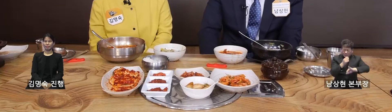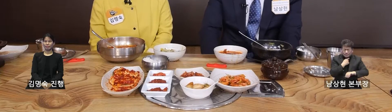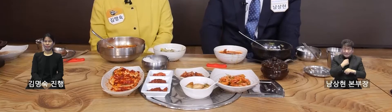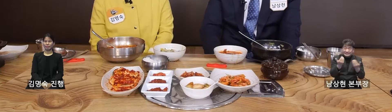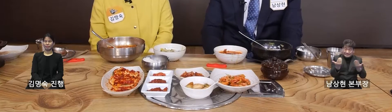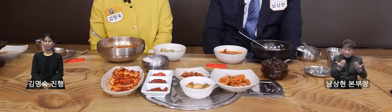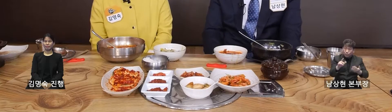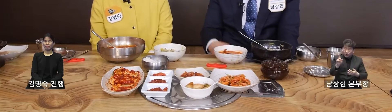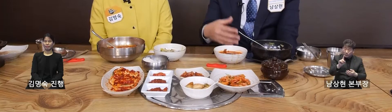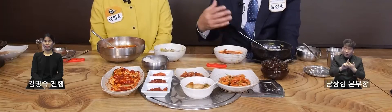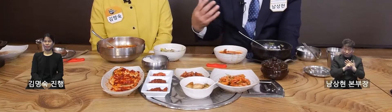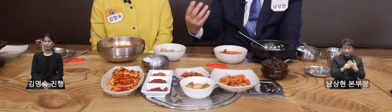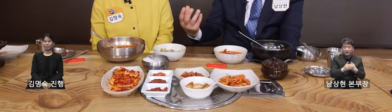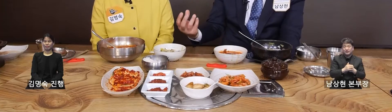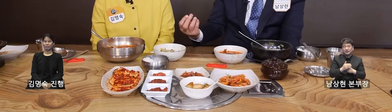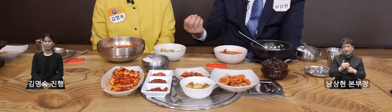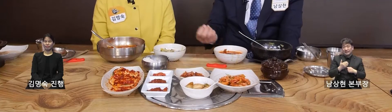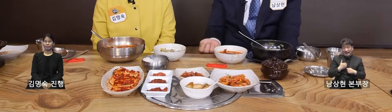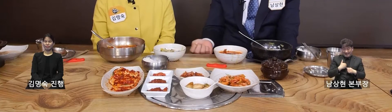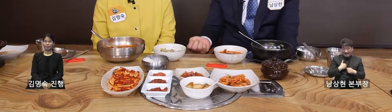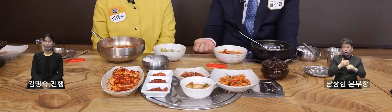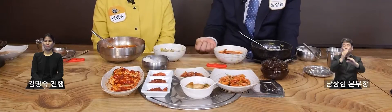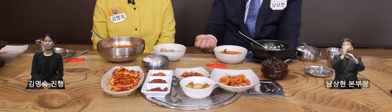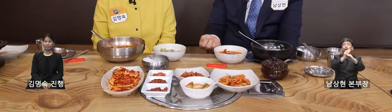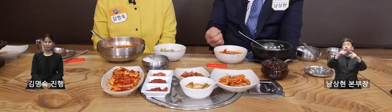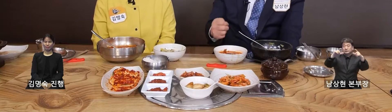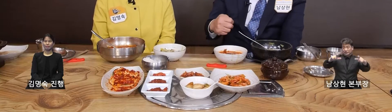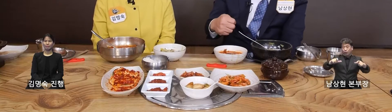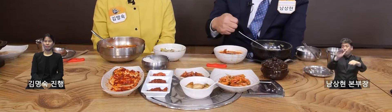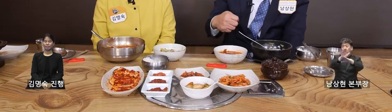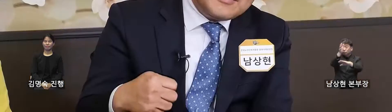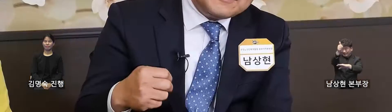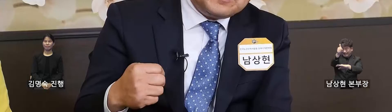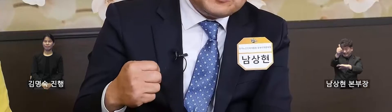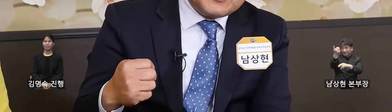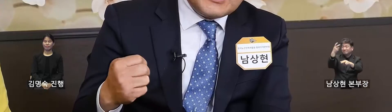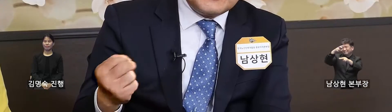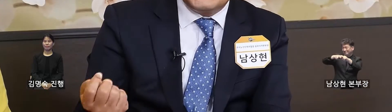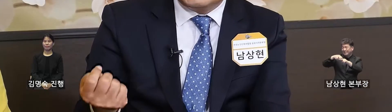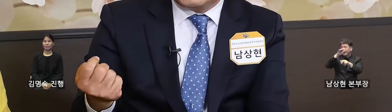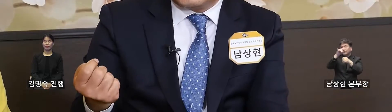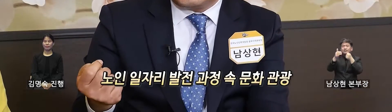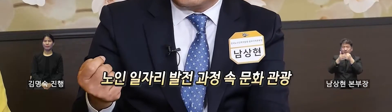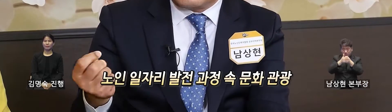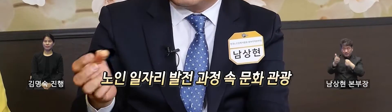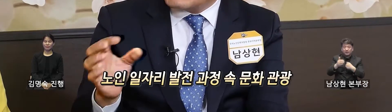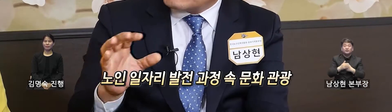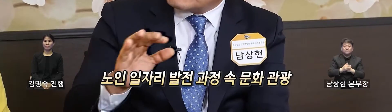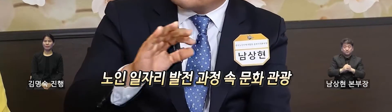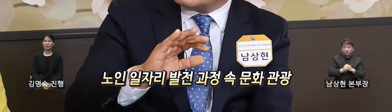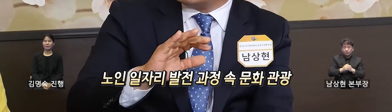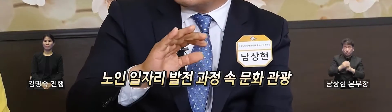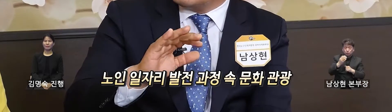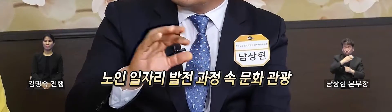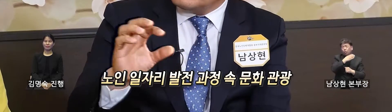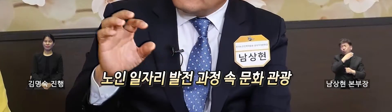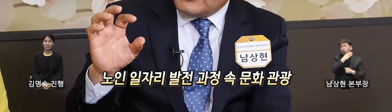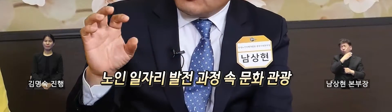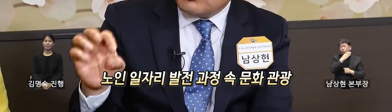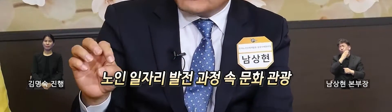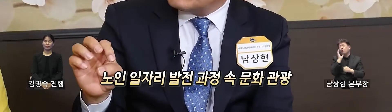일은 제가 이제 중부지역본부의 본부장으로 왔잖아요. 근데 노인 일자리가 발전을 하는